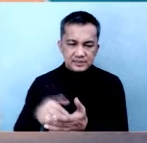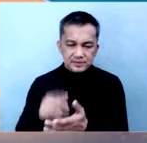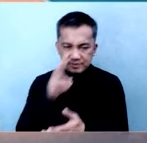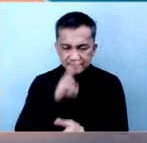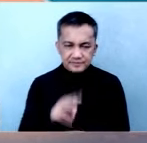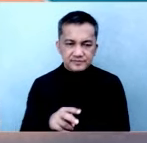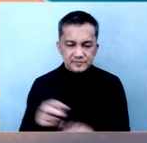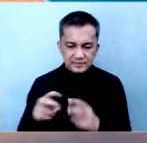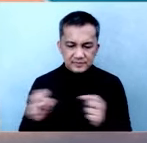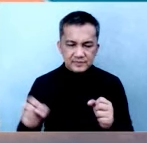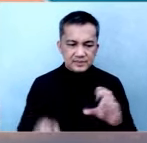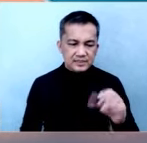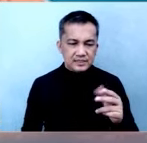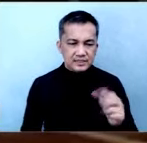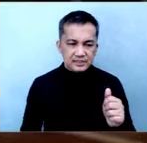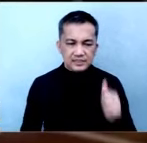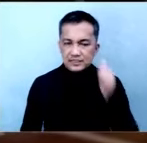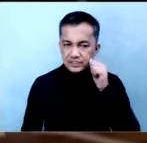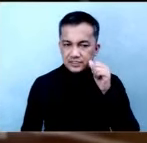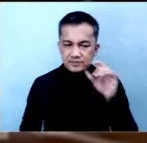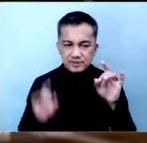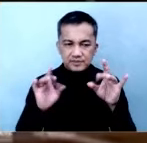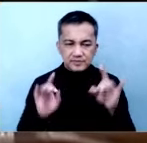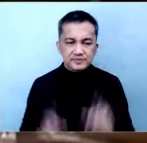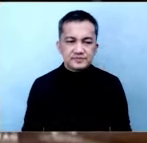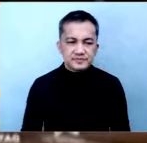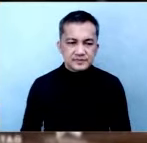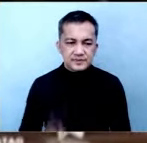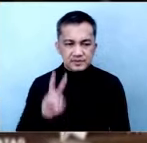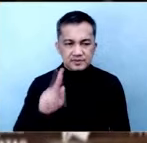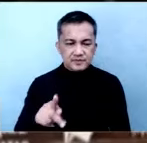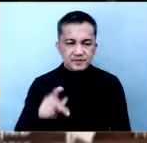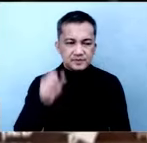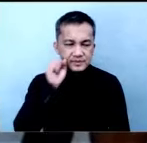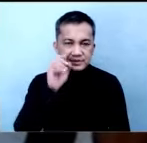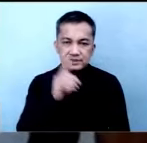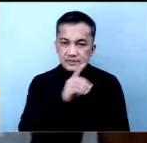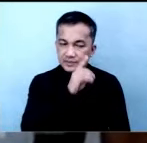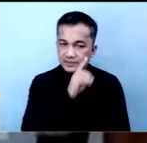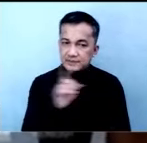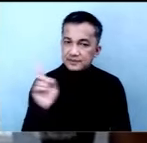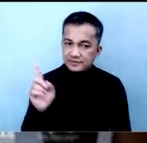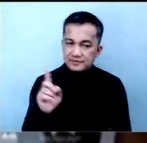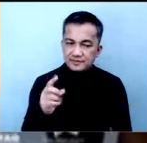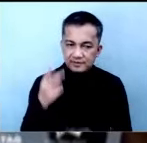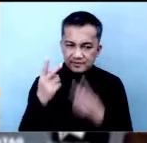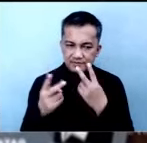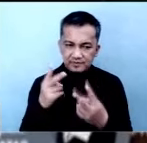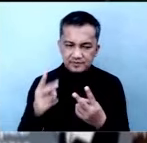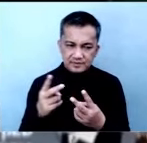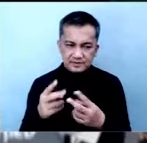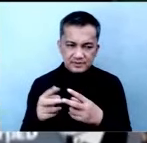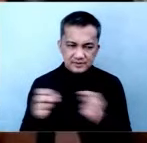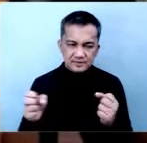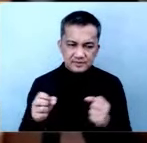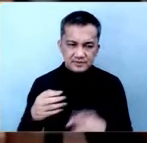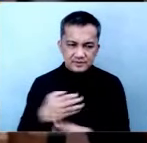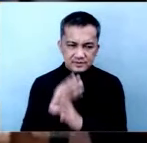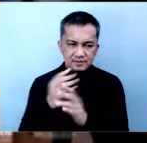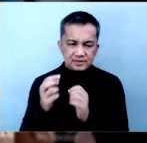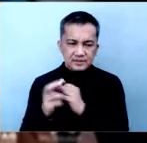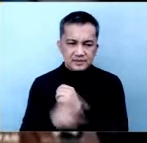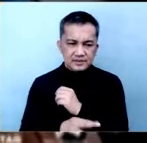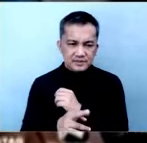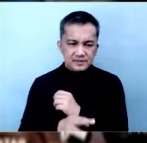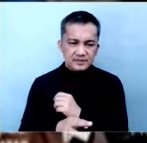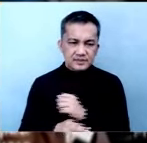kontra Caraga sa girls volleyball. Si Vice President Sara Duterte naman bumisita sa laban ng Davao Region at Cagayan